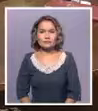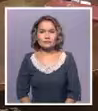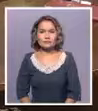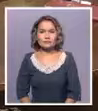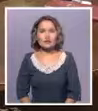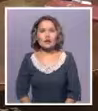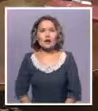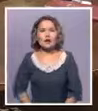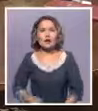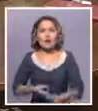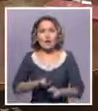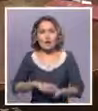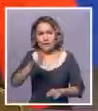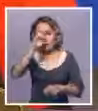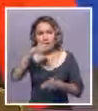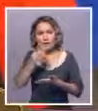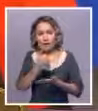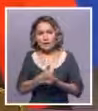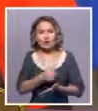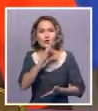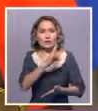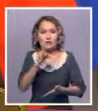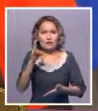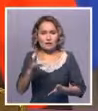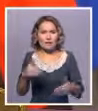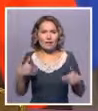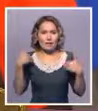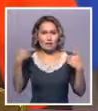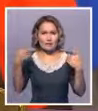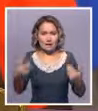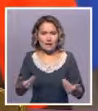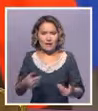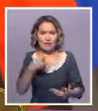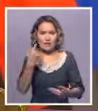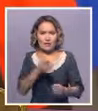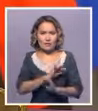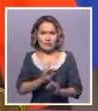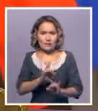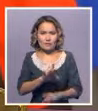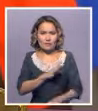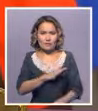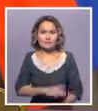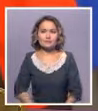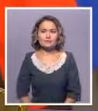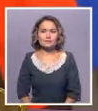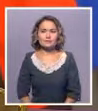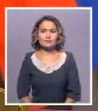Төраға кеңес жұмысын құттықтаумен бастады. Думаю, будет правильно, если мы перед началом